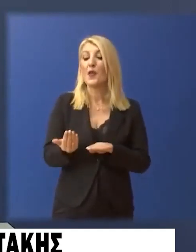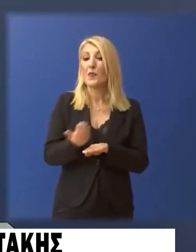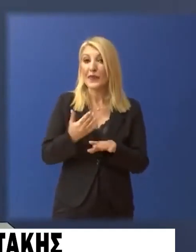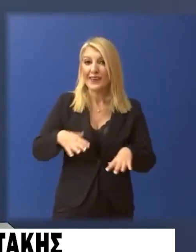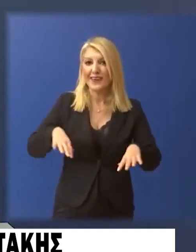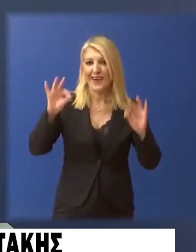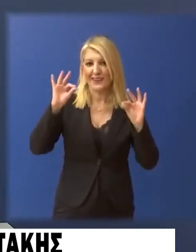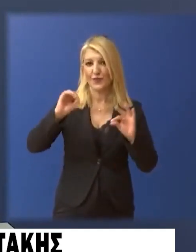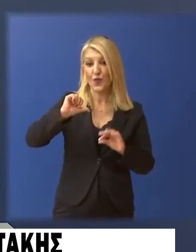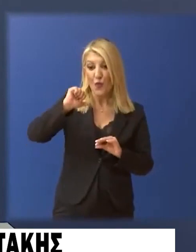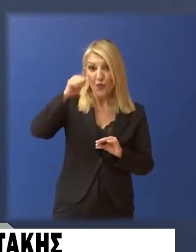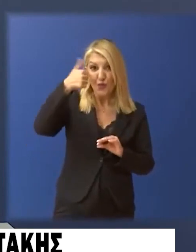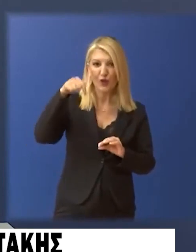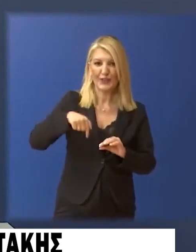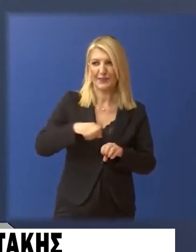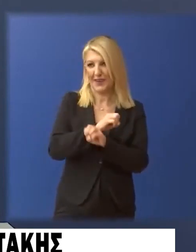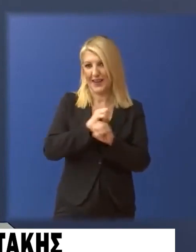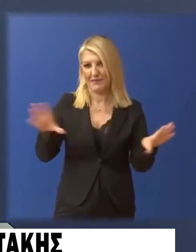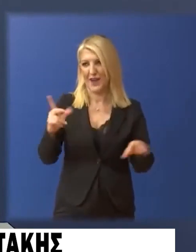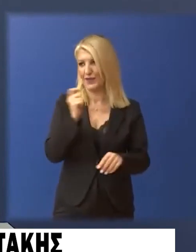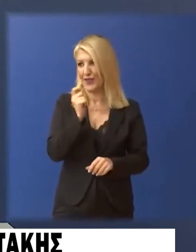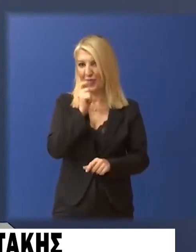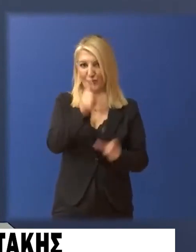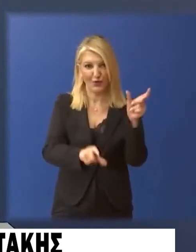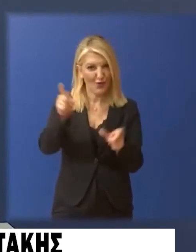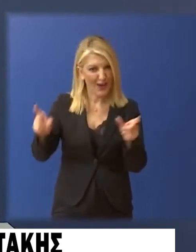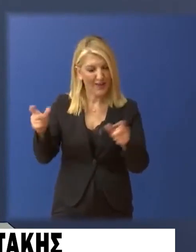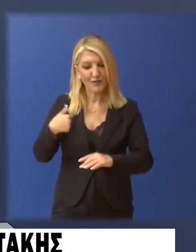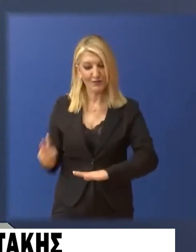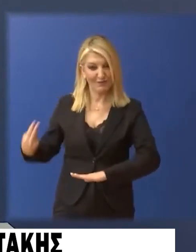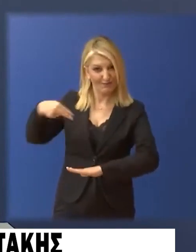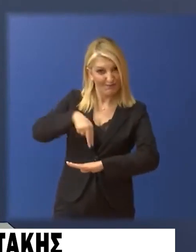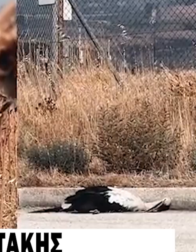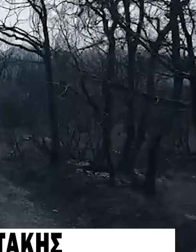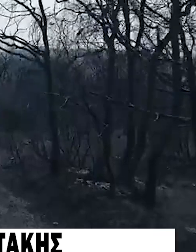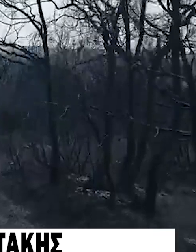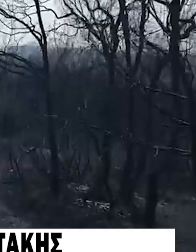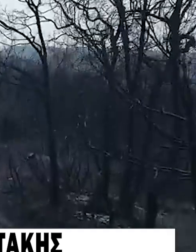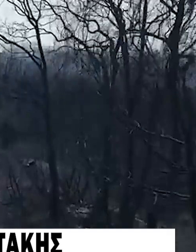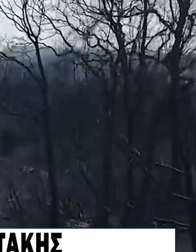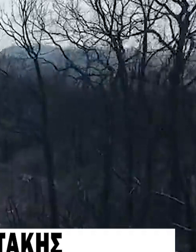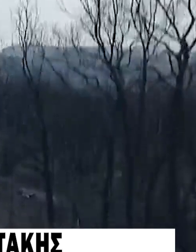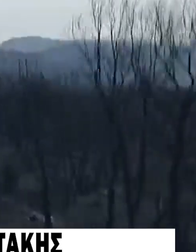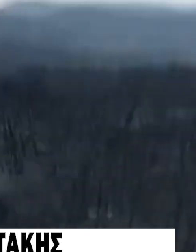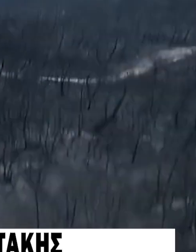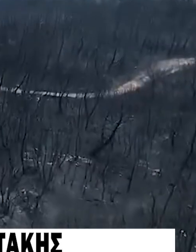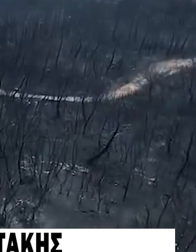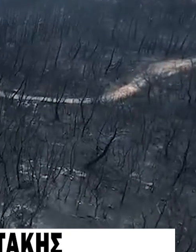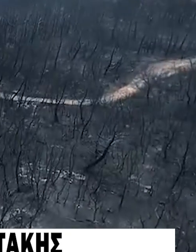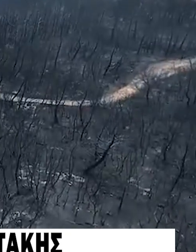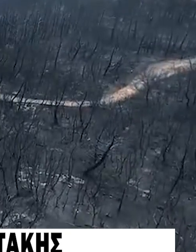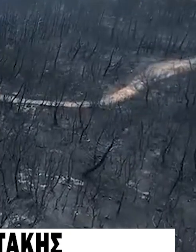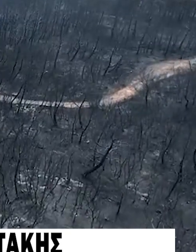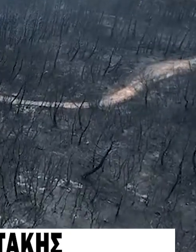πόσο είναι ικανοποιημένη η κυβέρνηση από την κινητοποίηση που υπήρξε όσον αφορά στη φωτιά στον εύρο είπ ότι έγινε εκτενή συζήτηση στη